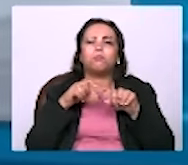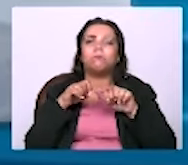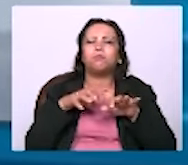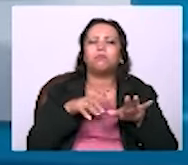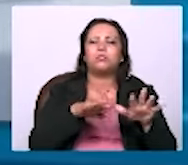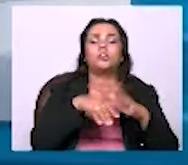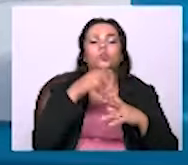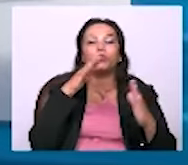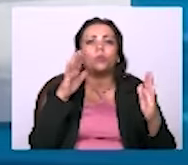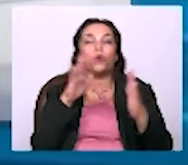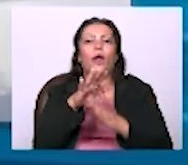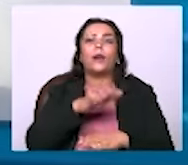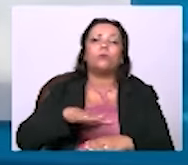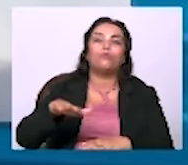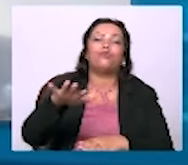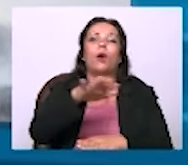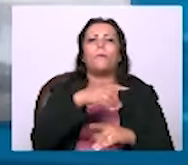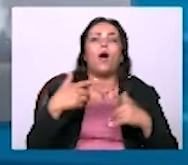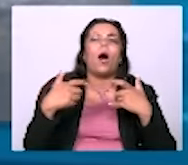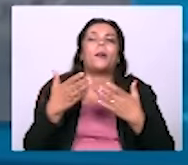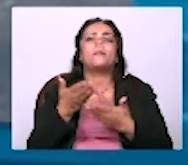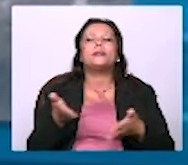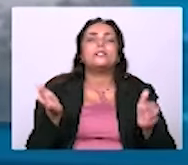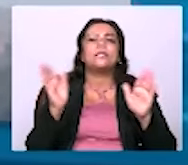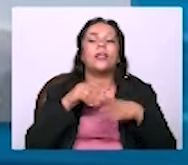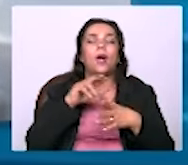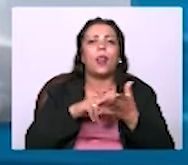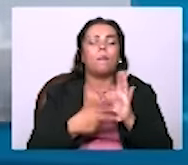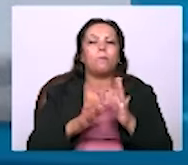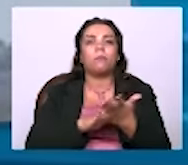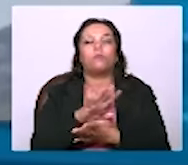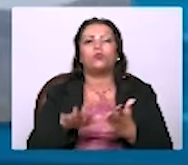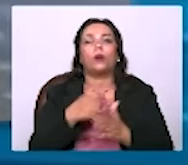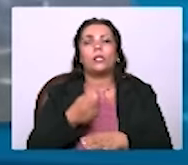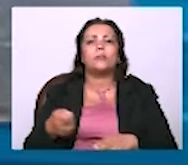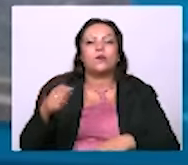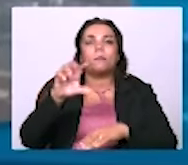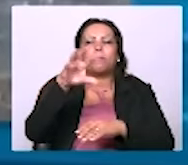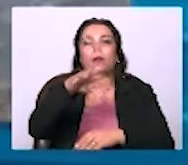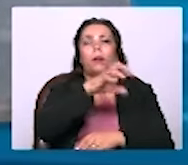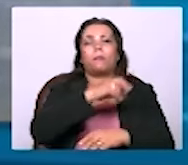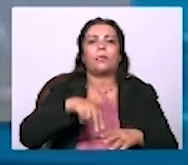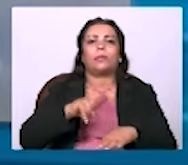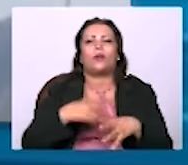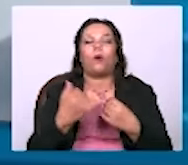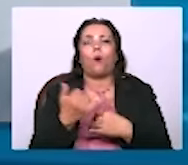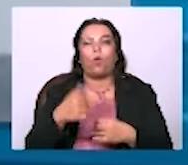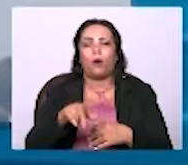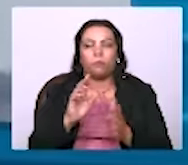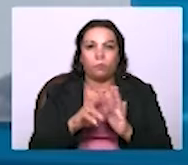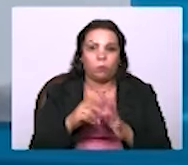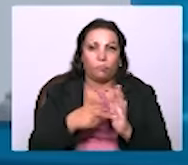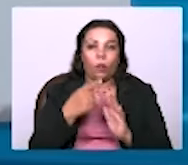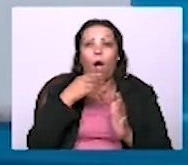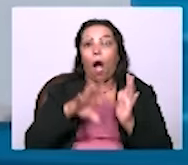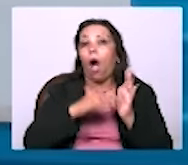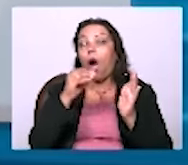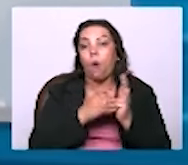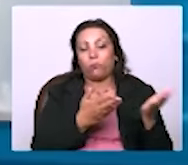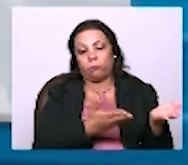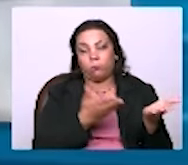مواجهه شامله سيترتب تب عليها مشكلات كبرى لدول المنطقه ا طبعا دي كانت اول